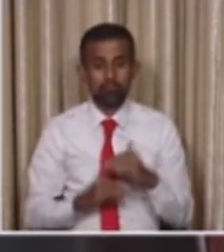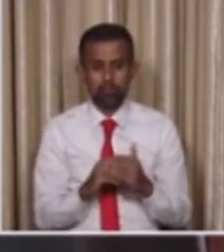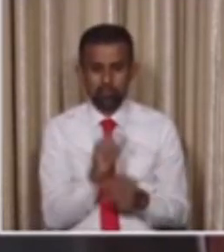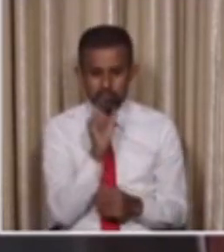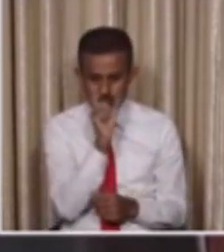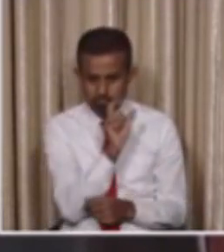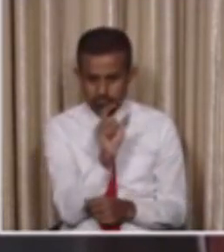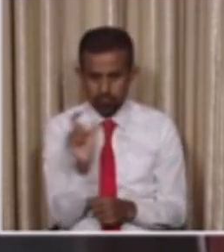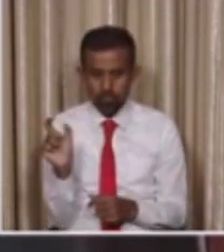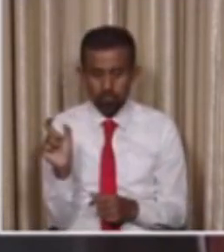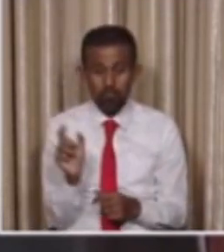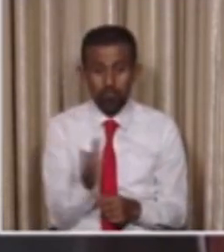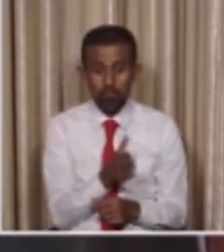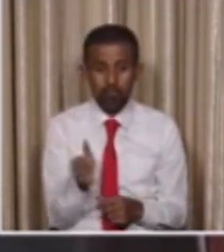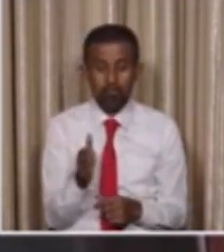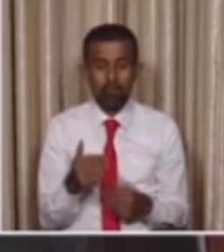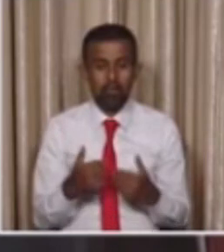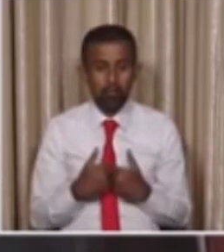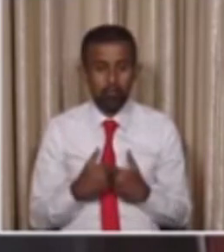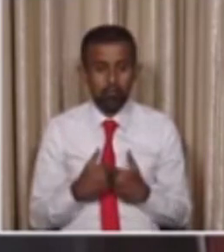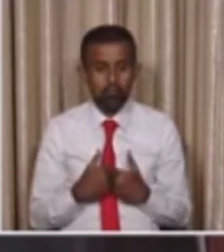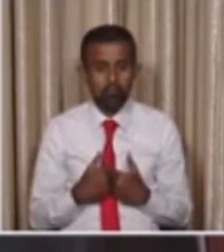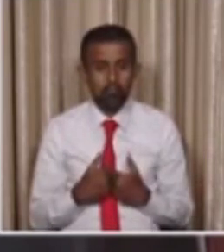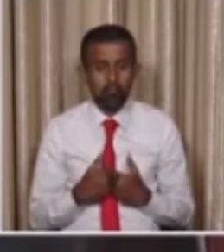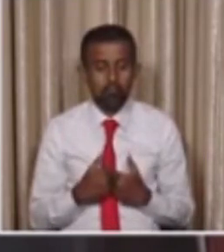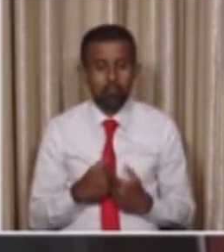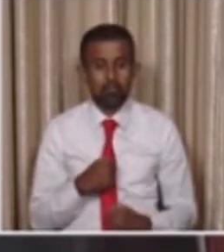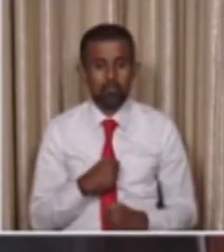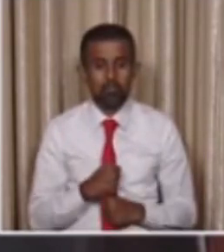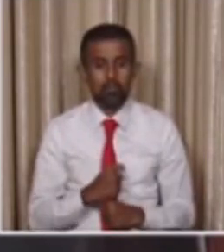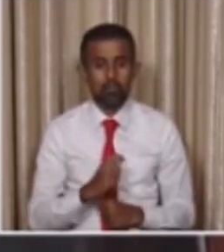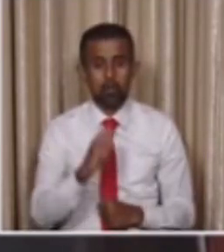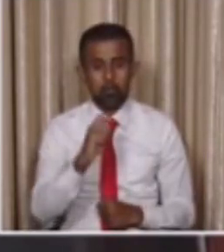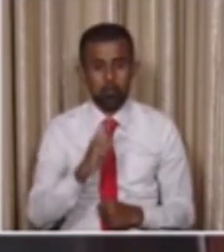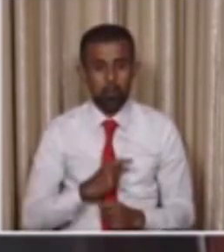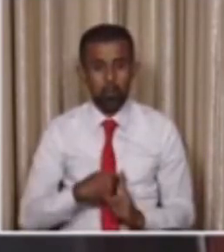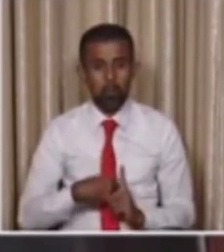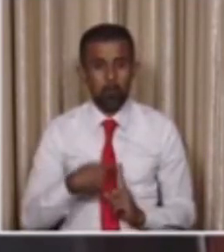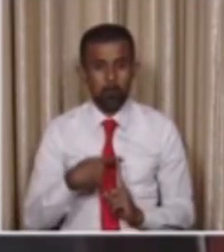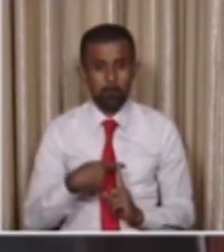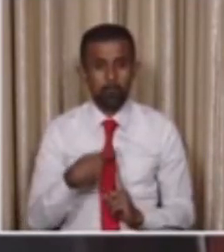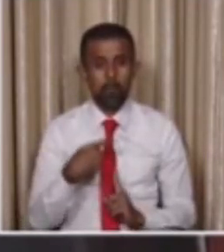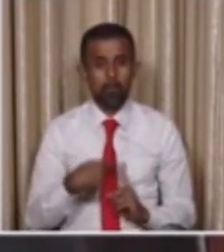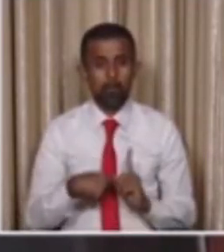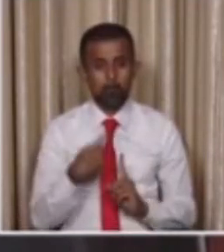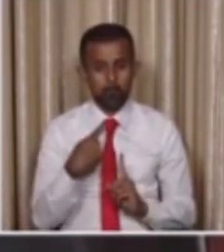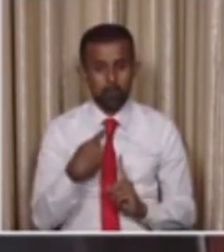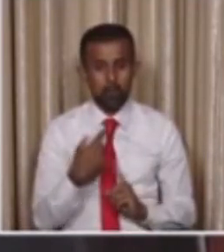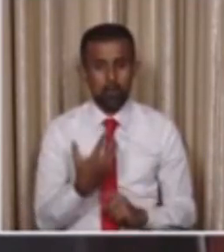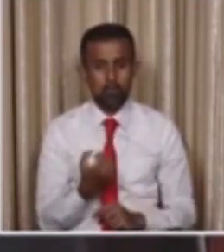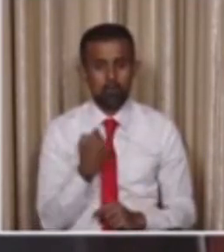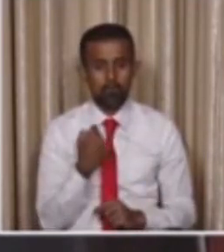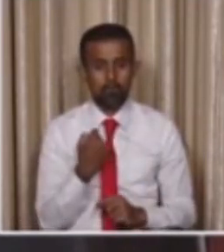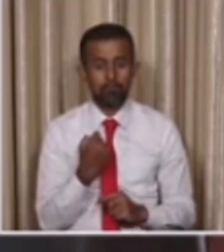කරන අතරේ තමයි අපි මේ රාජ්‍ය ආදායම මේ ආකාරයකට වර්ධනයක් ළඟා කරගෙන